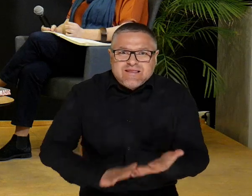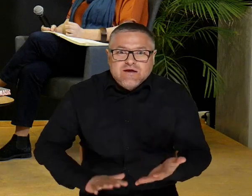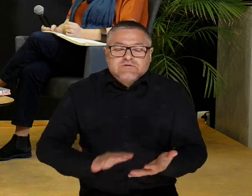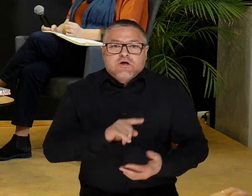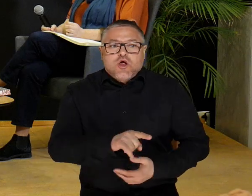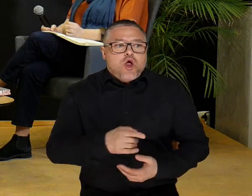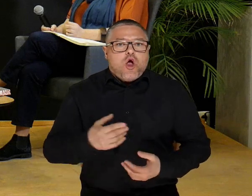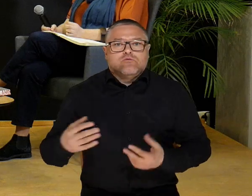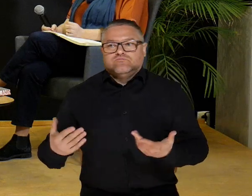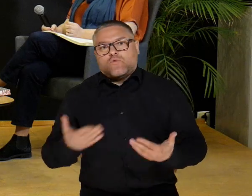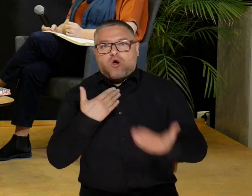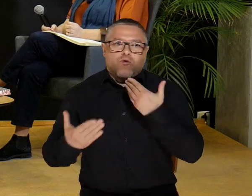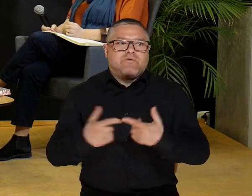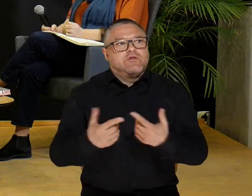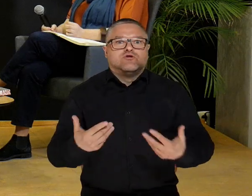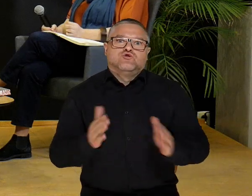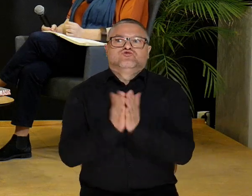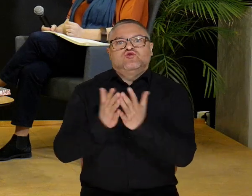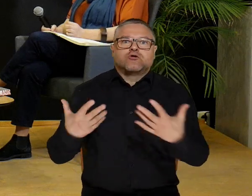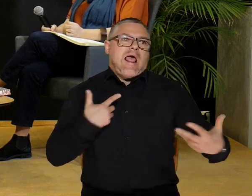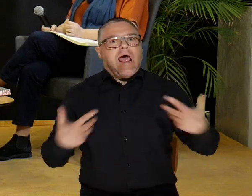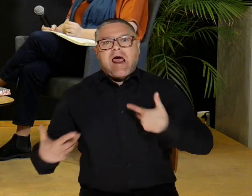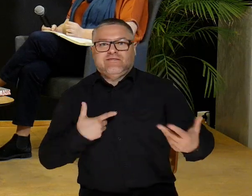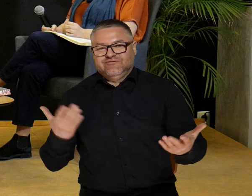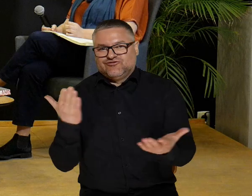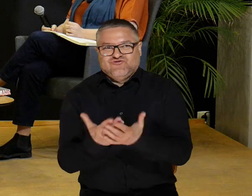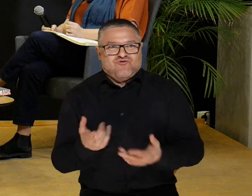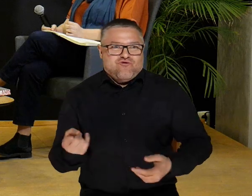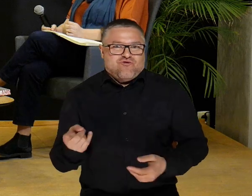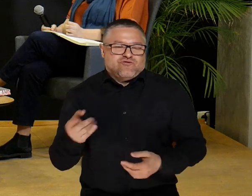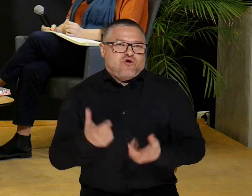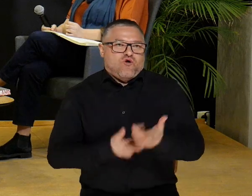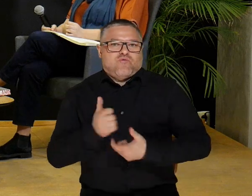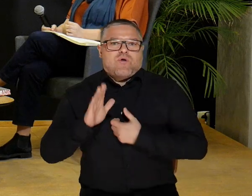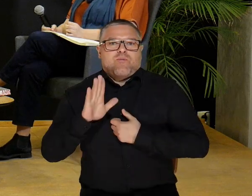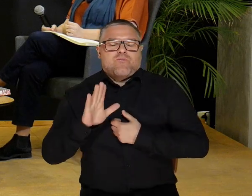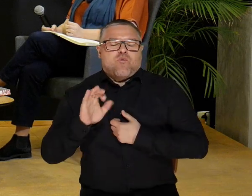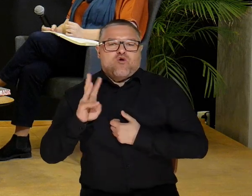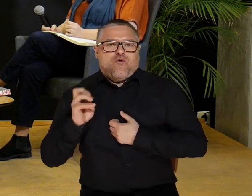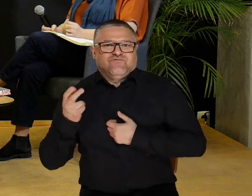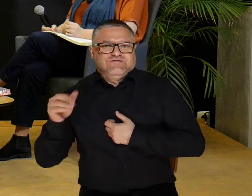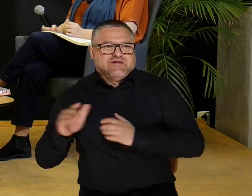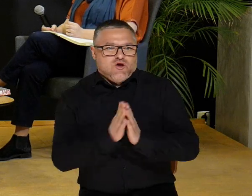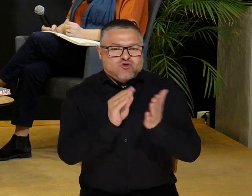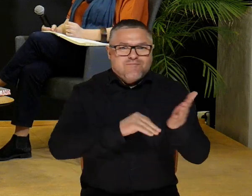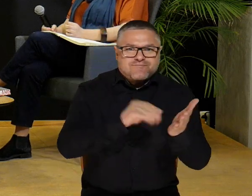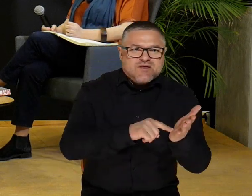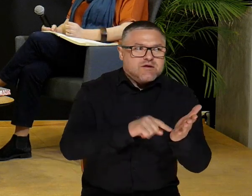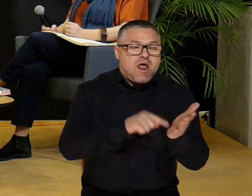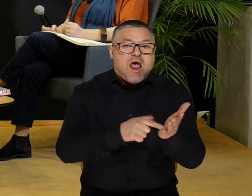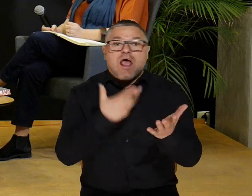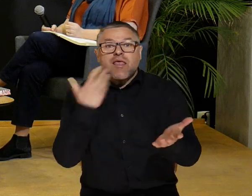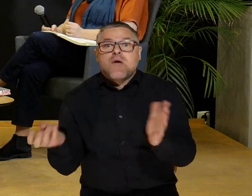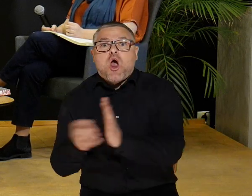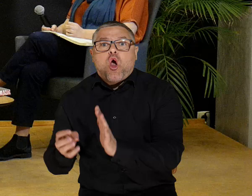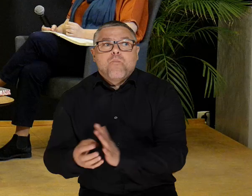omawiać, nie wiem, środki artystyczne tak użyte przez Borowskiego w tej prozie, prawda, a w ten sposób jakby nie